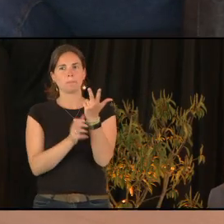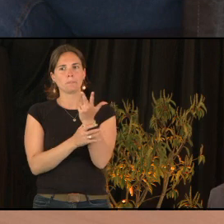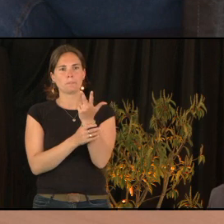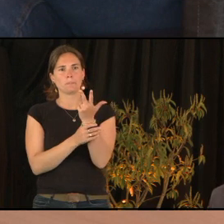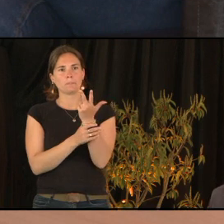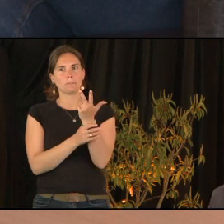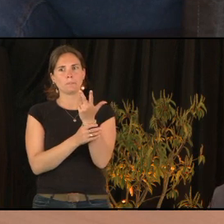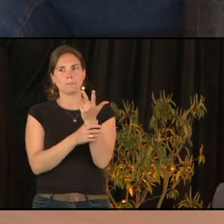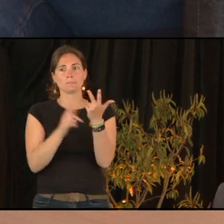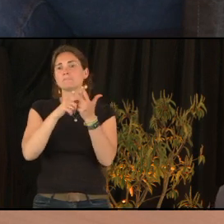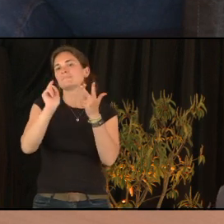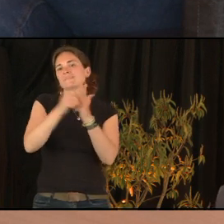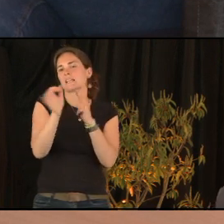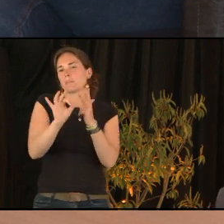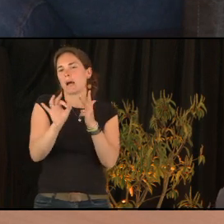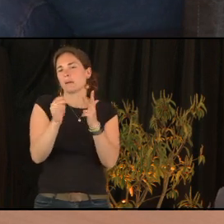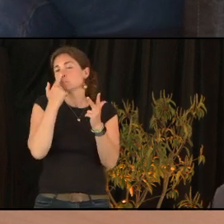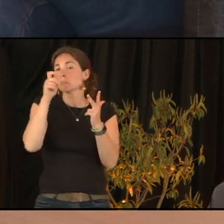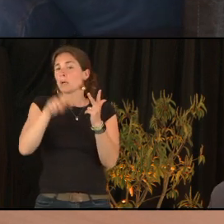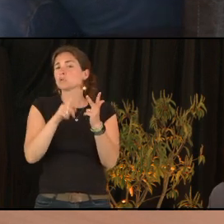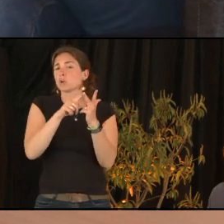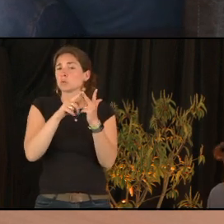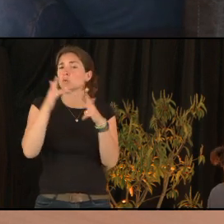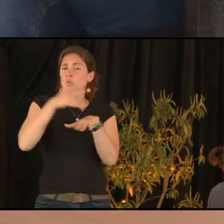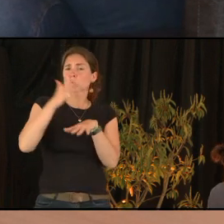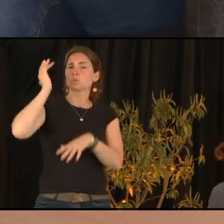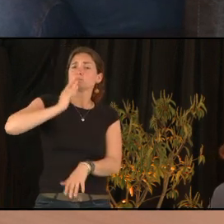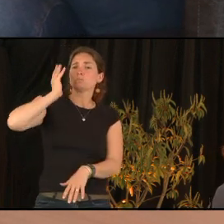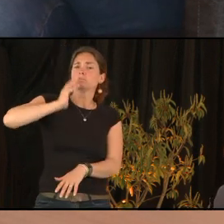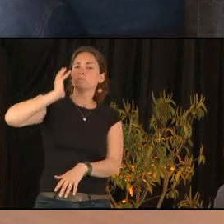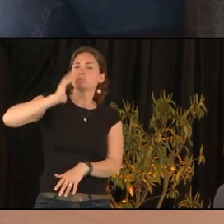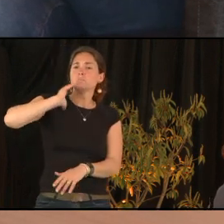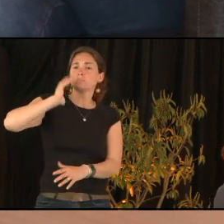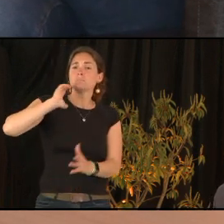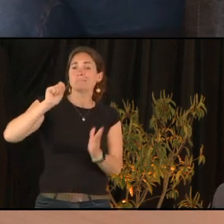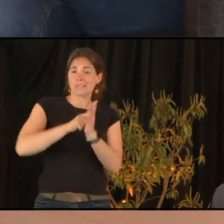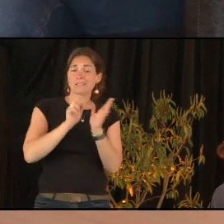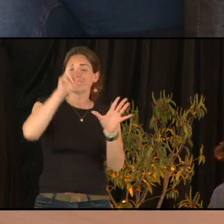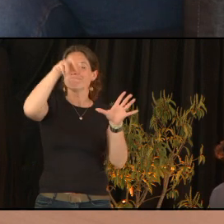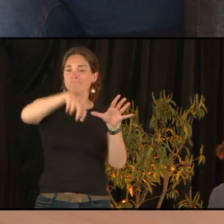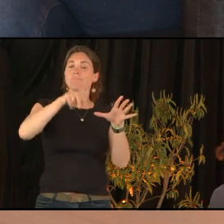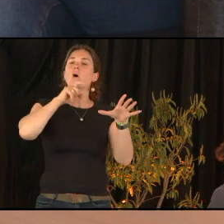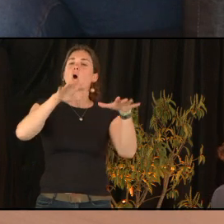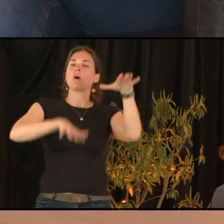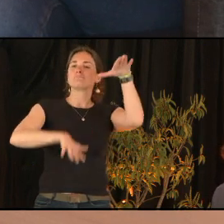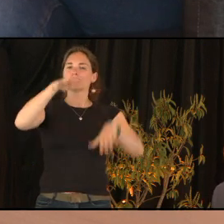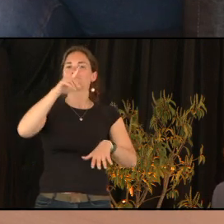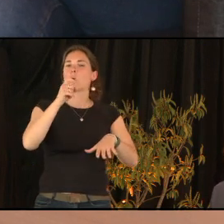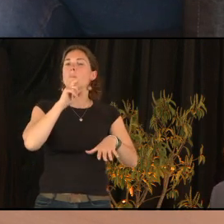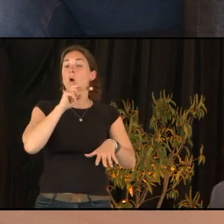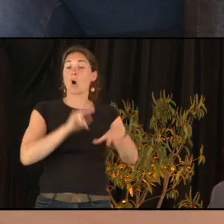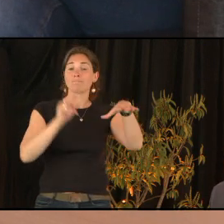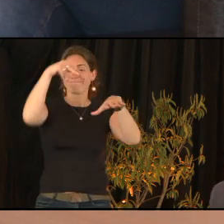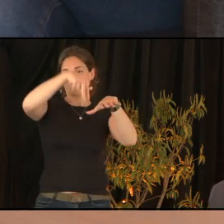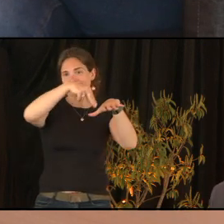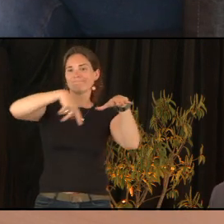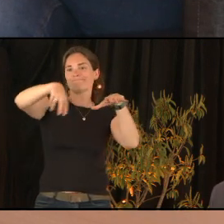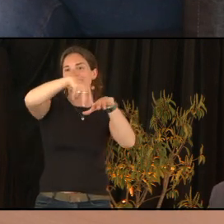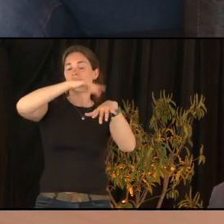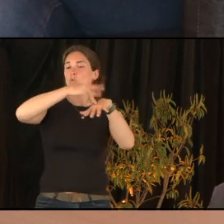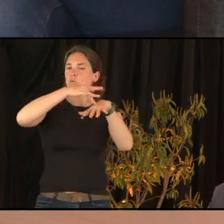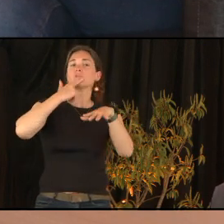là c'est pas daté, mais c'est quelqu'un qui a vécu en Béringie avant que ce soit inondé. Donc